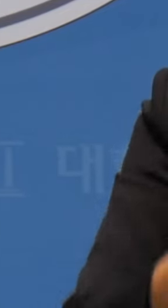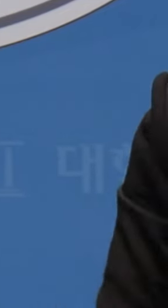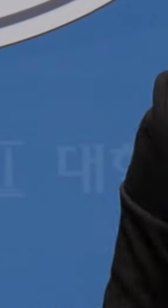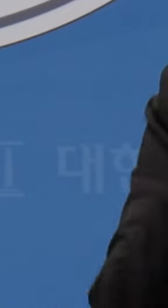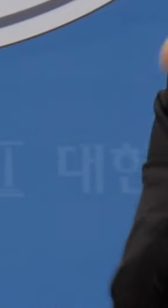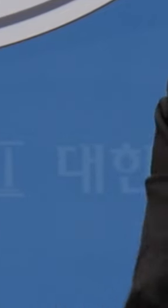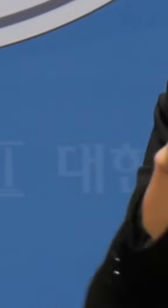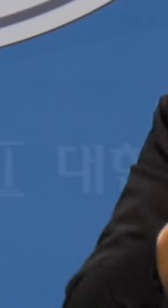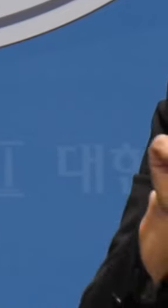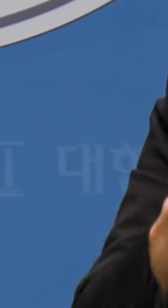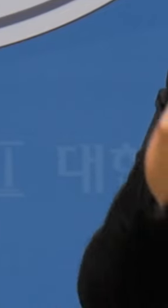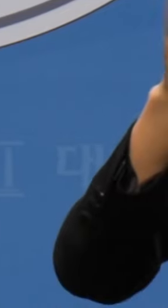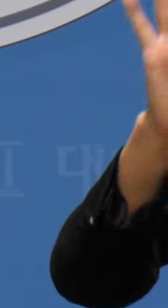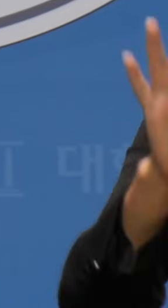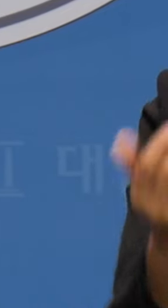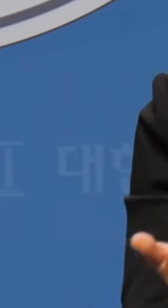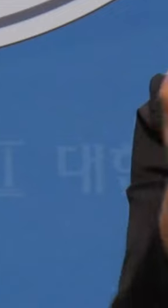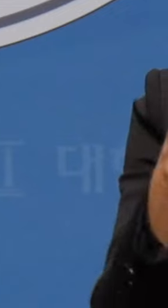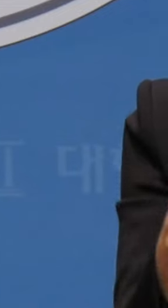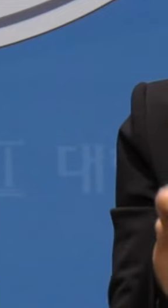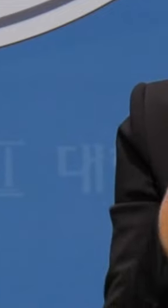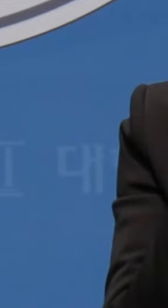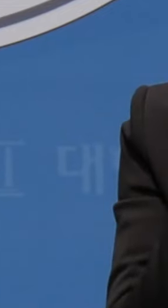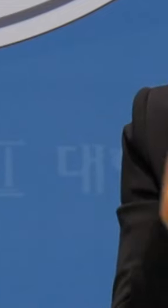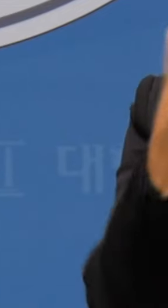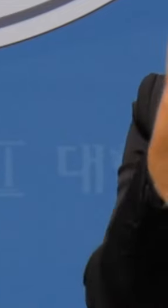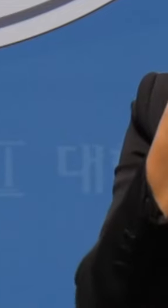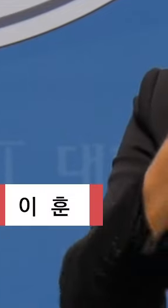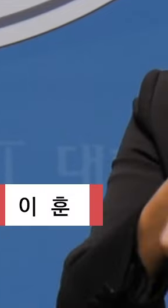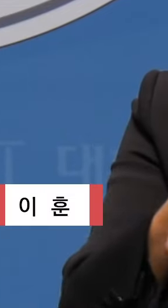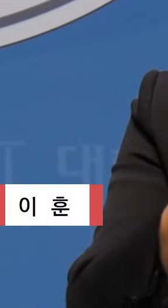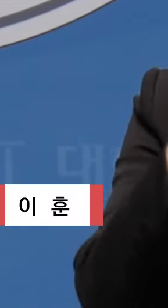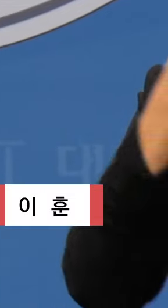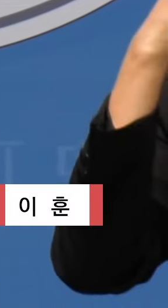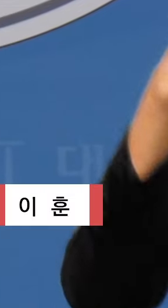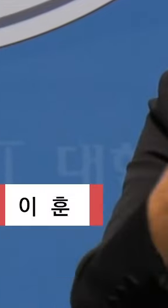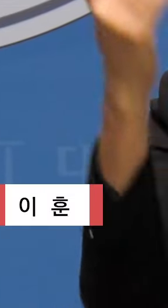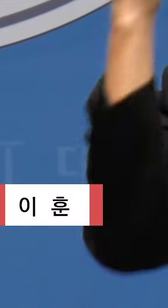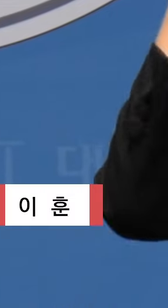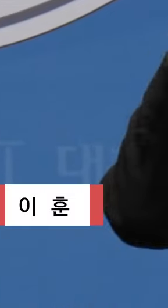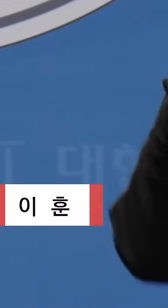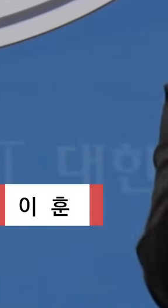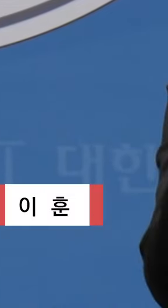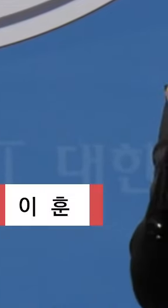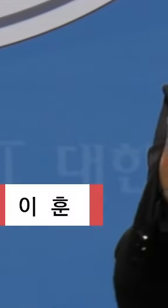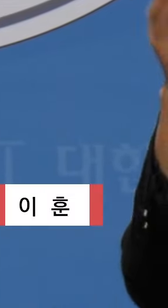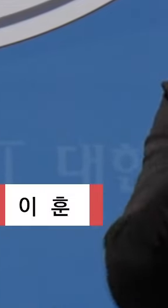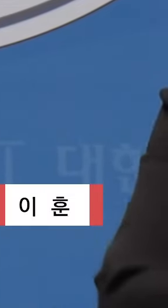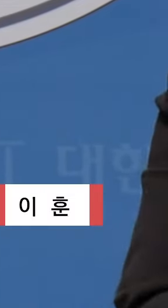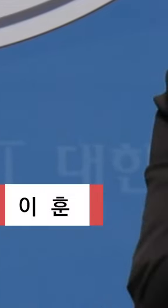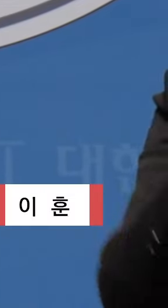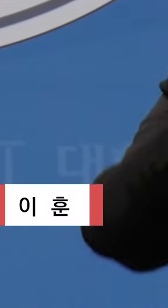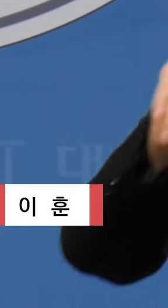더불어민주당은 명태균 게이트를 끝까지 추적해서 민주주의의 근간을 흔든 공천 개입,